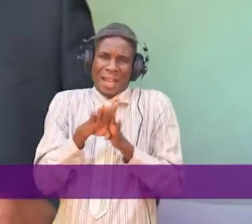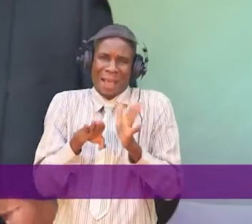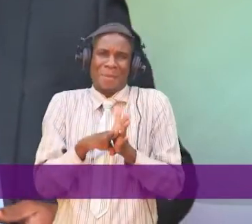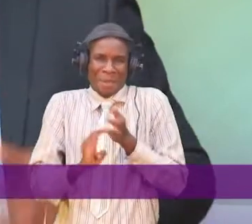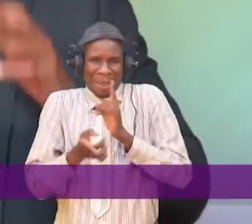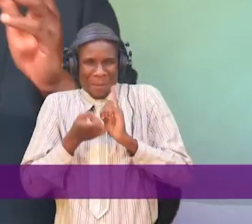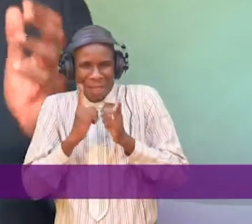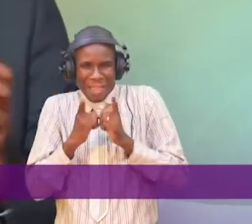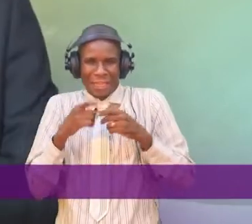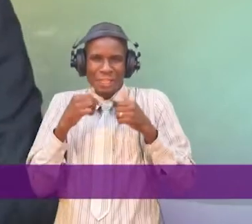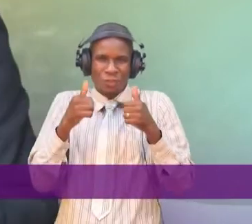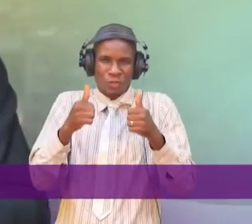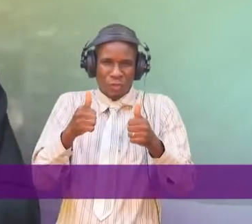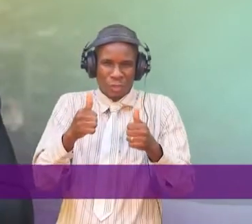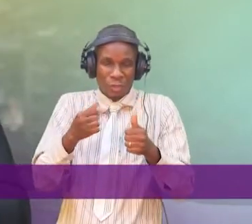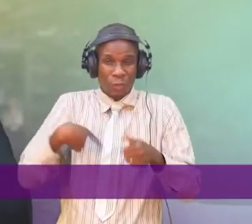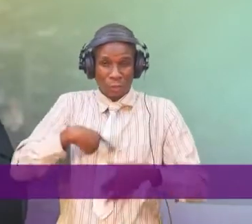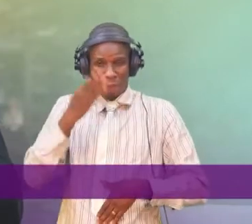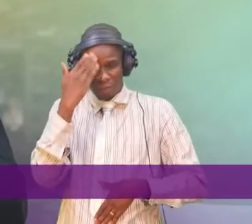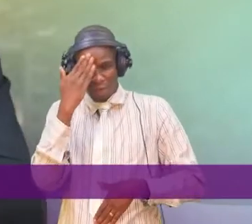Ezali Biblia kolobela ntina ya lobiko,